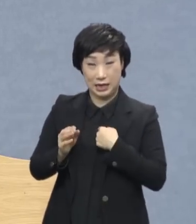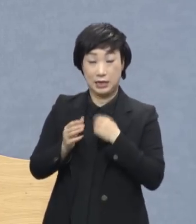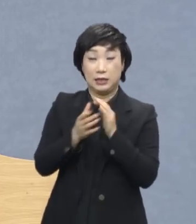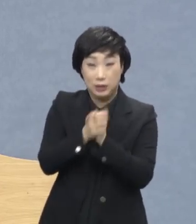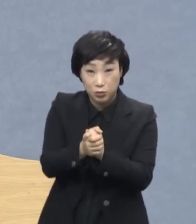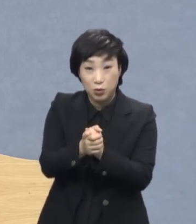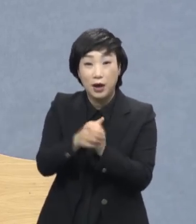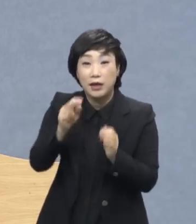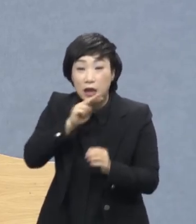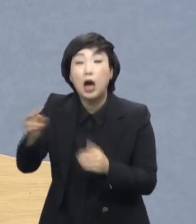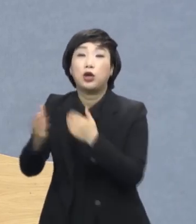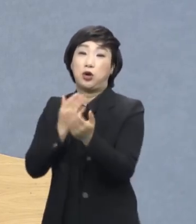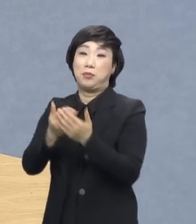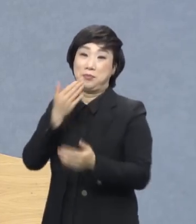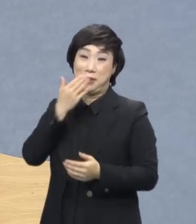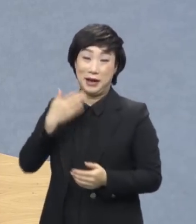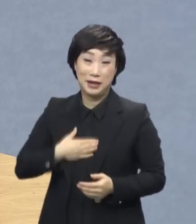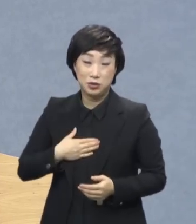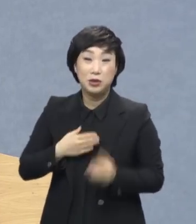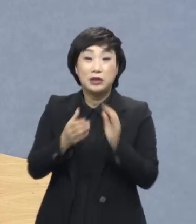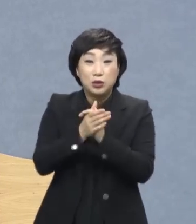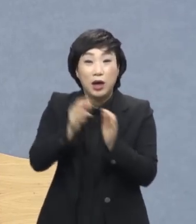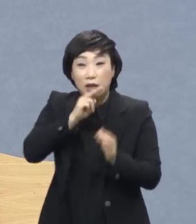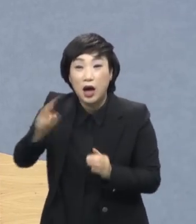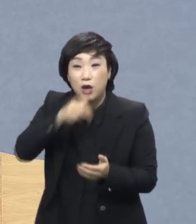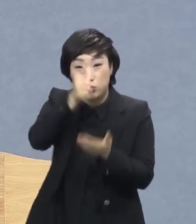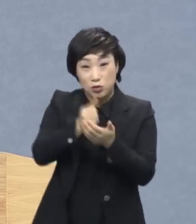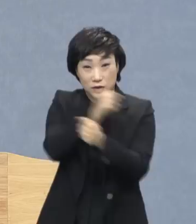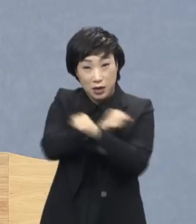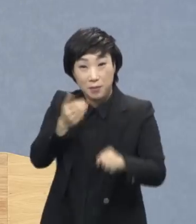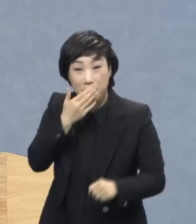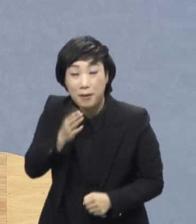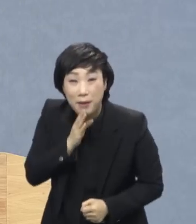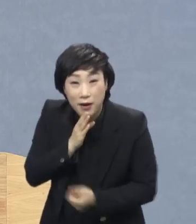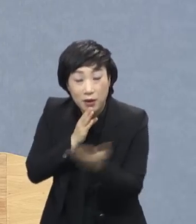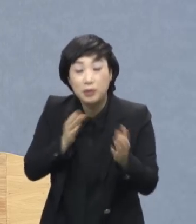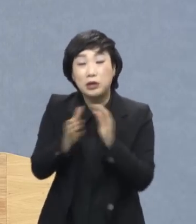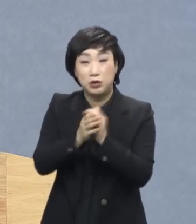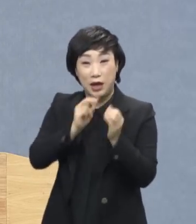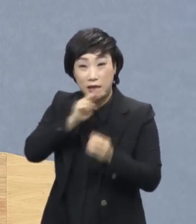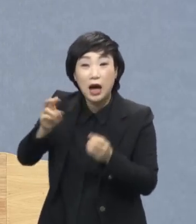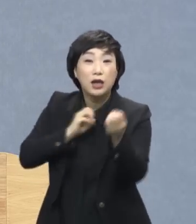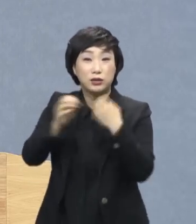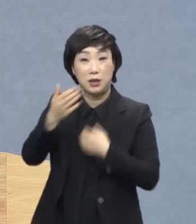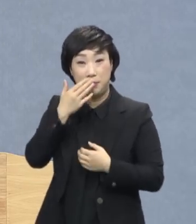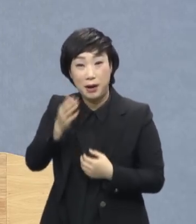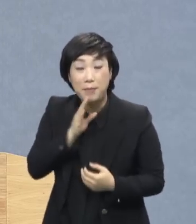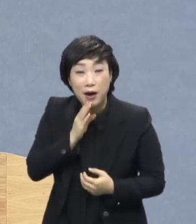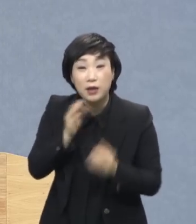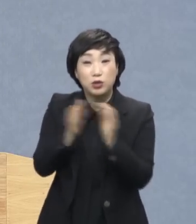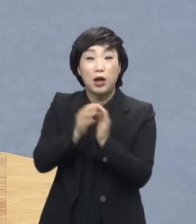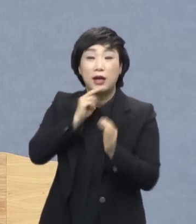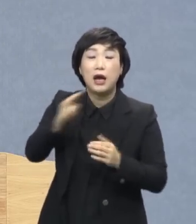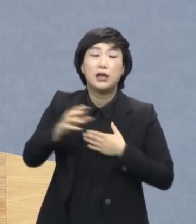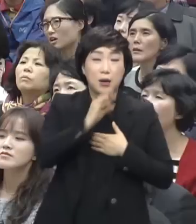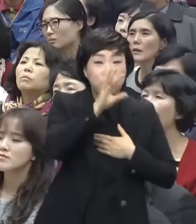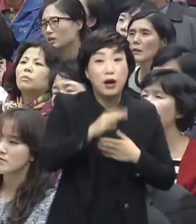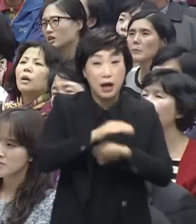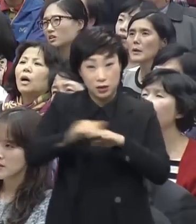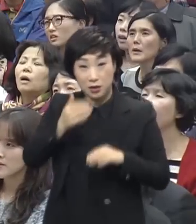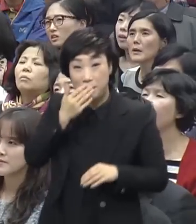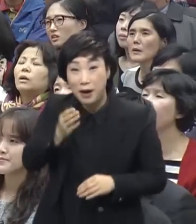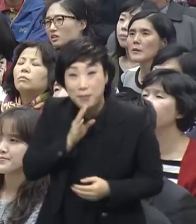기도해야 경험한다. 기도해야 제사함 받는다. 기도해야 응답 받는다. 기도해야 나의 불가능을